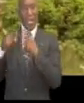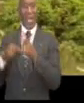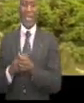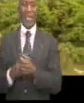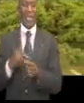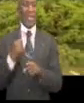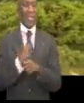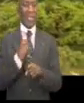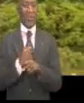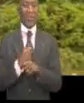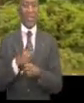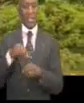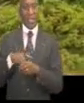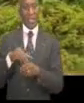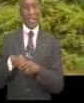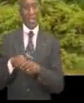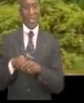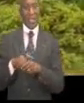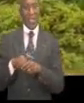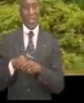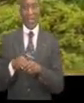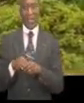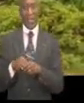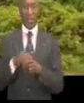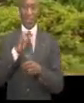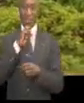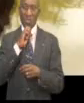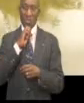de traverser l'avenue Nyangwe.